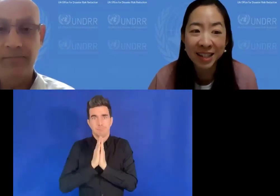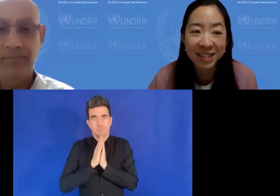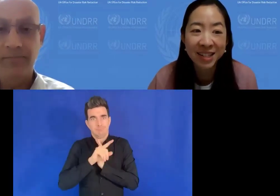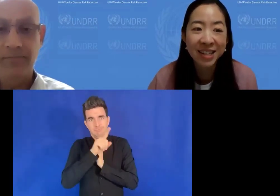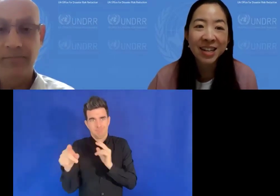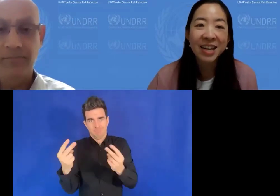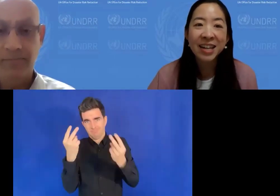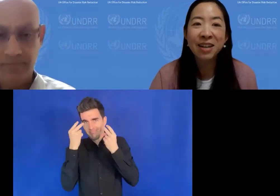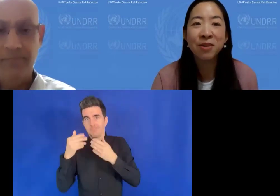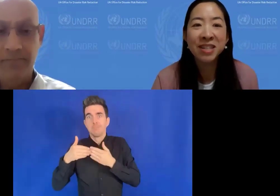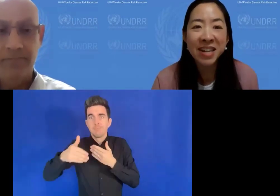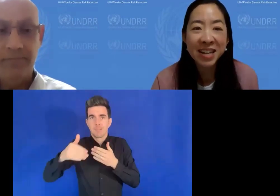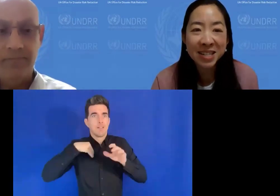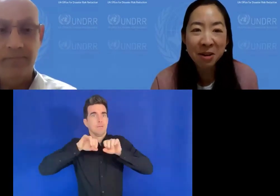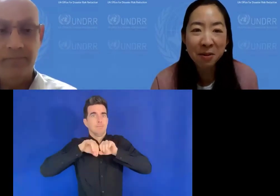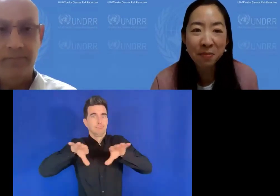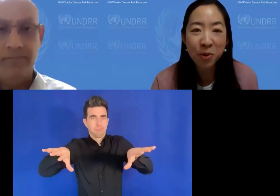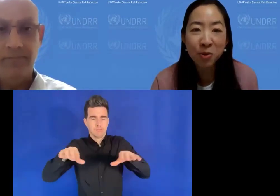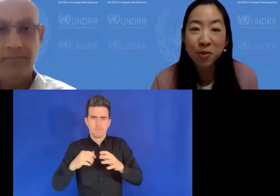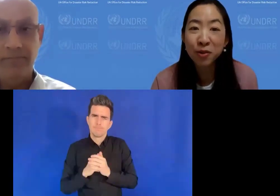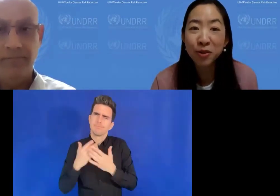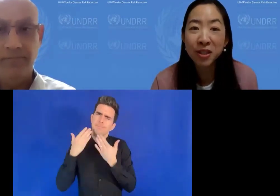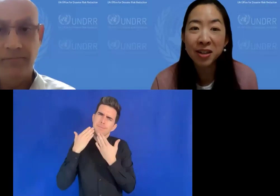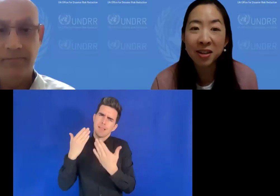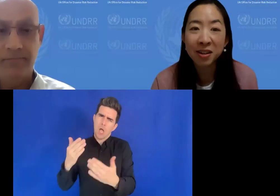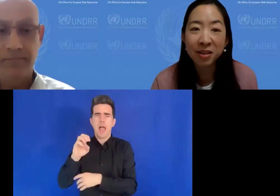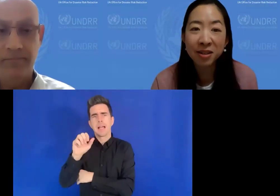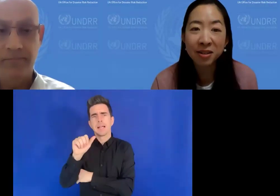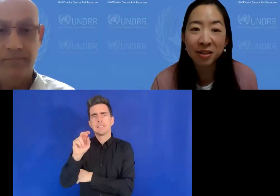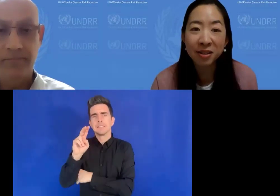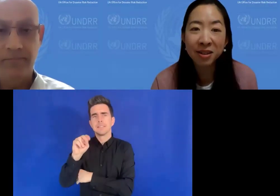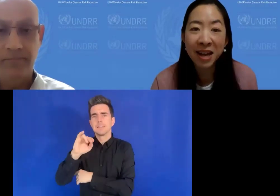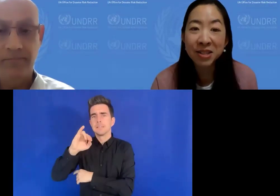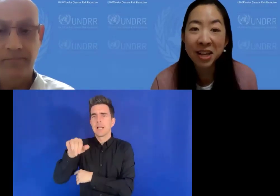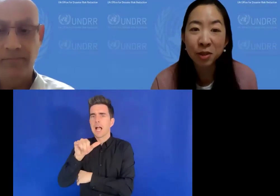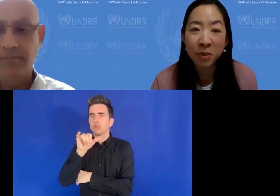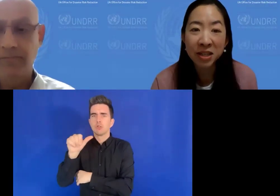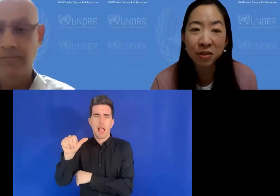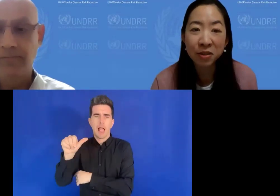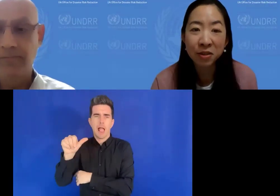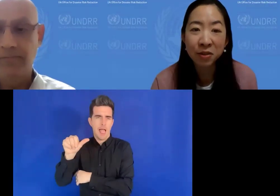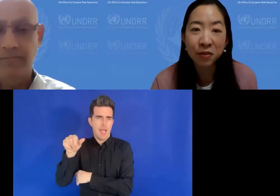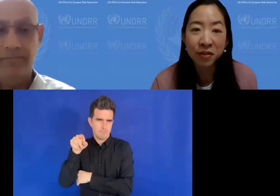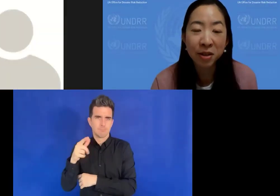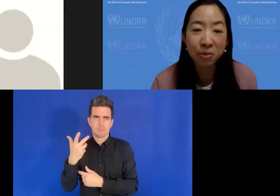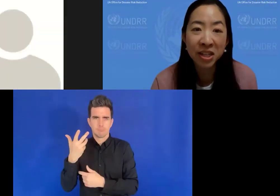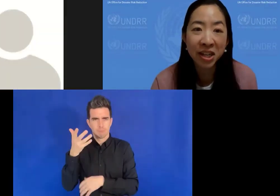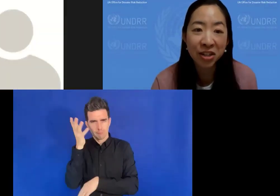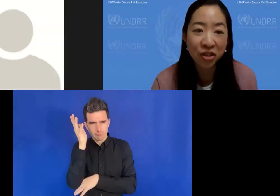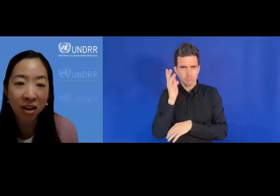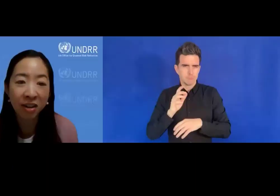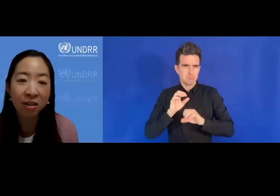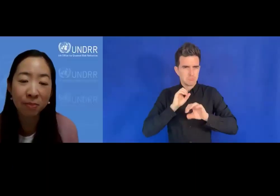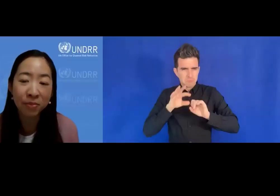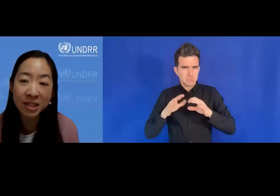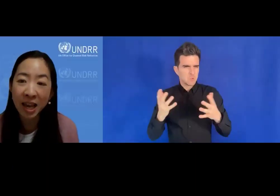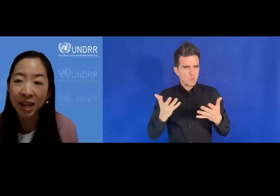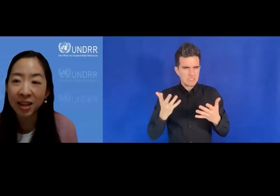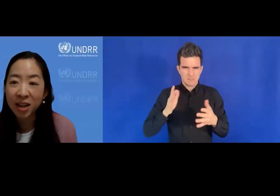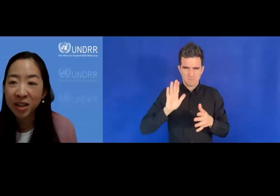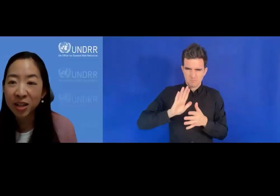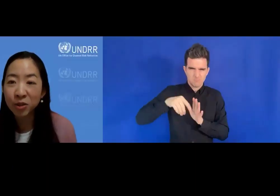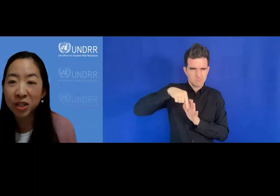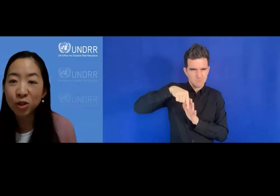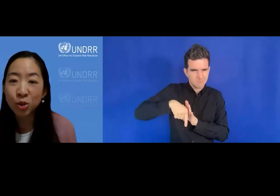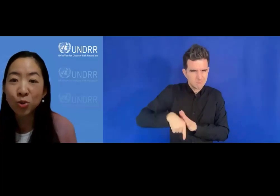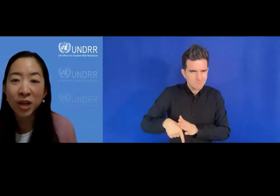Merci beaucoup pour l'introduction à ce tableau de bord. Maintenant, nous allons passer à la